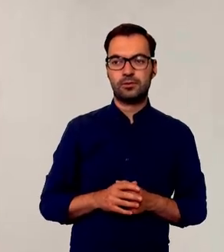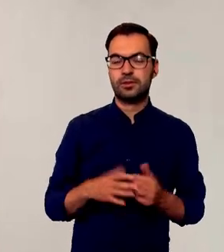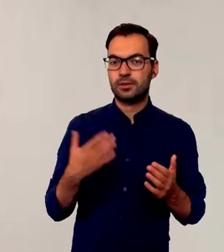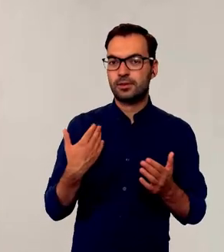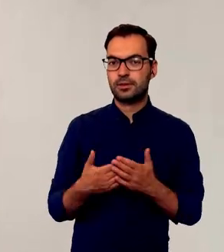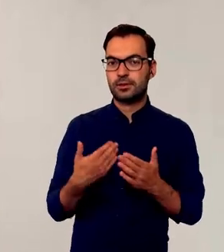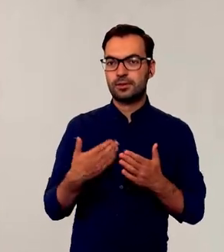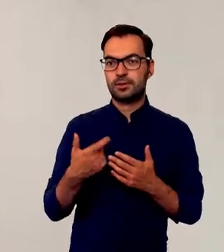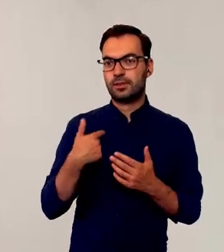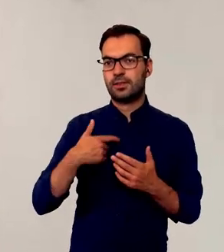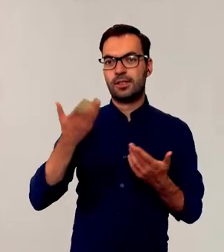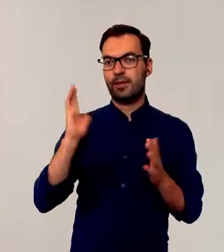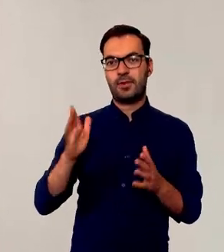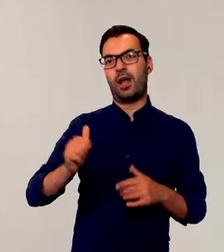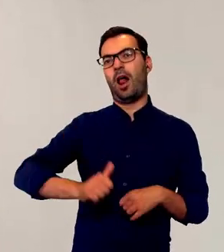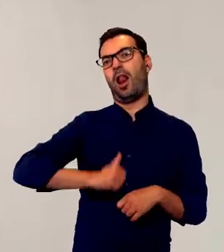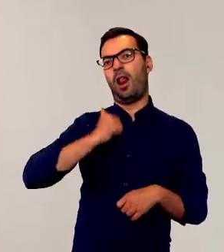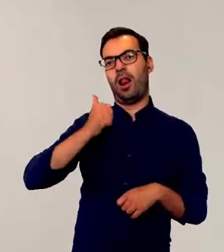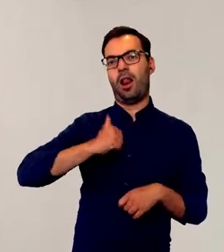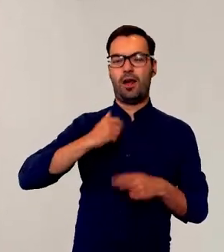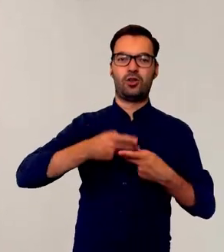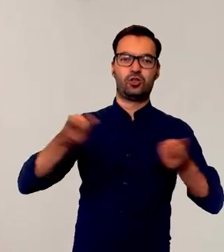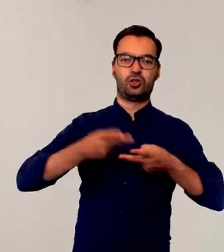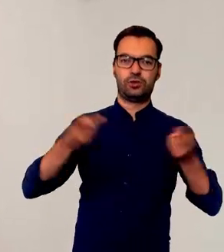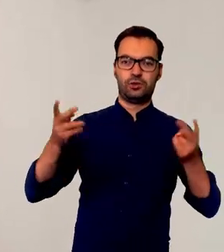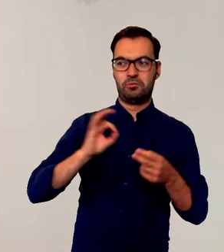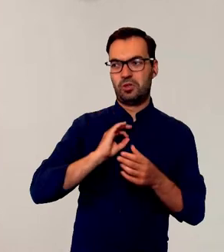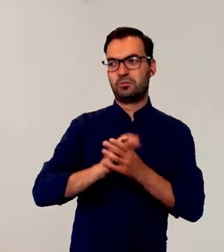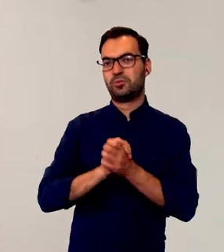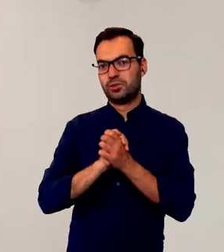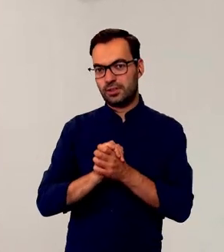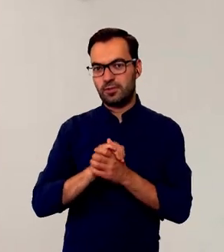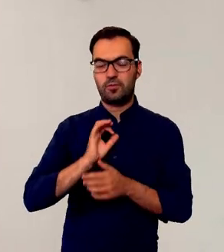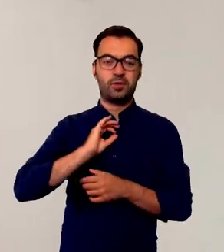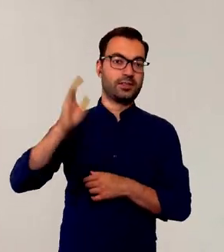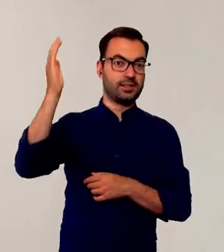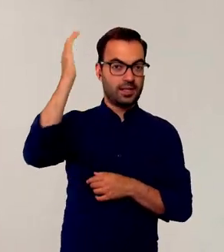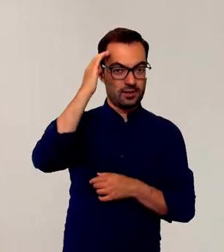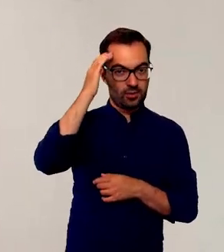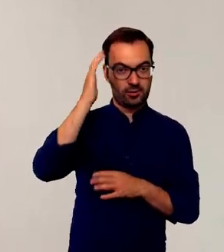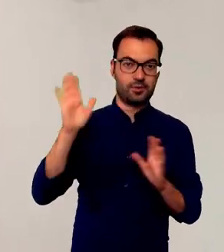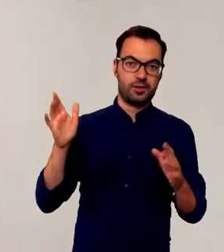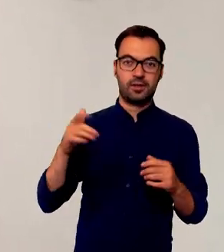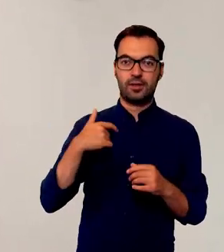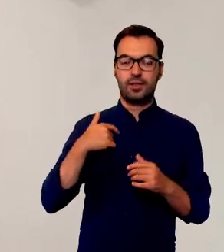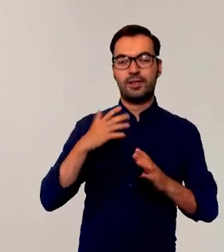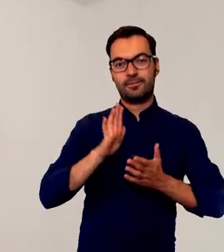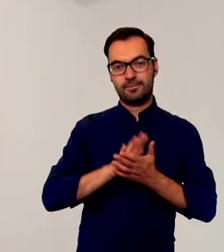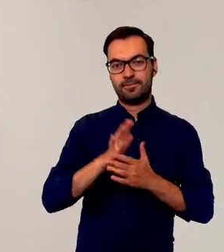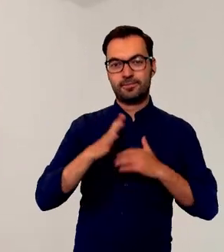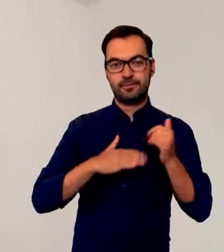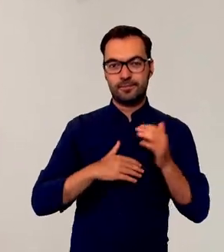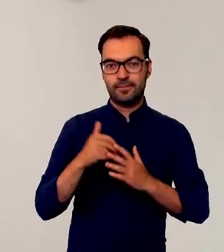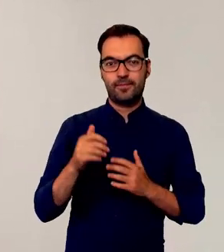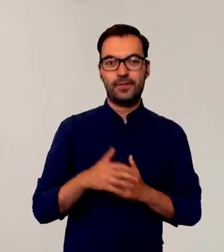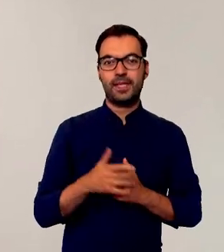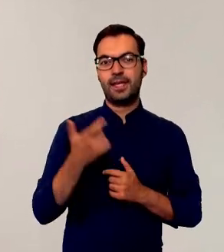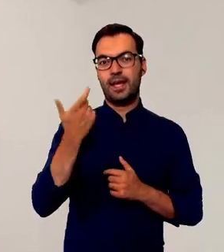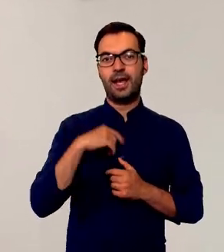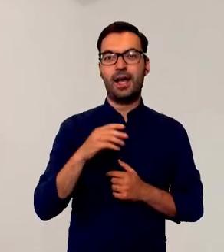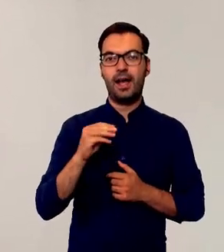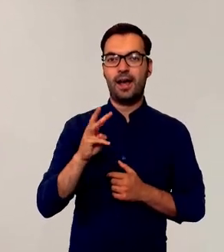że ja nie będę się tym chwalić, bo to są moi przyjaciele i moi znajomi, ja jestem tak zbudowana, ja jako Ewa